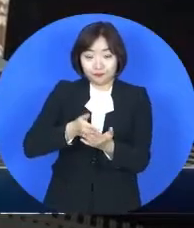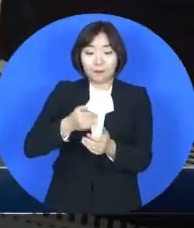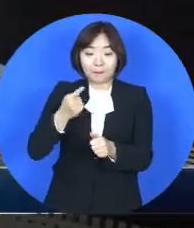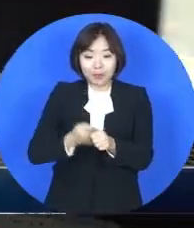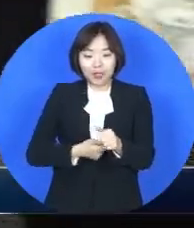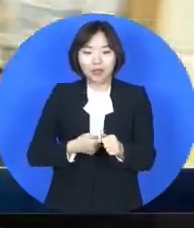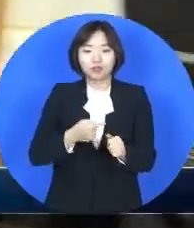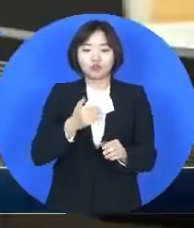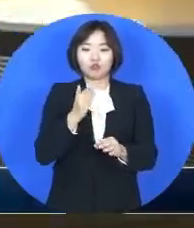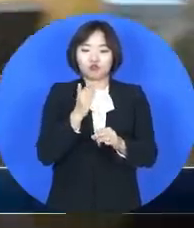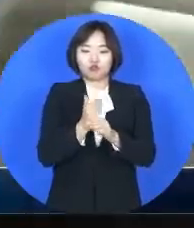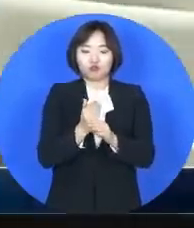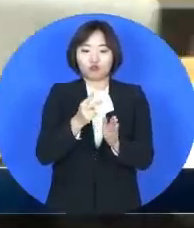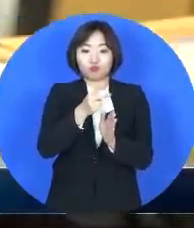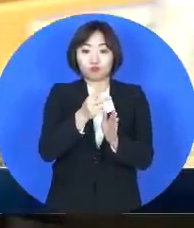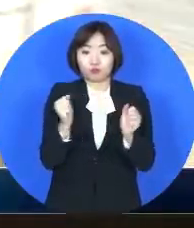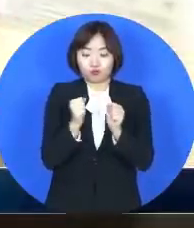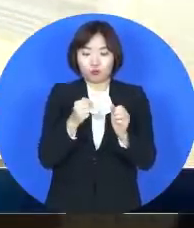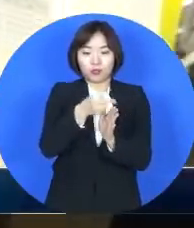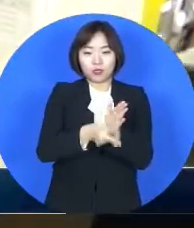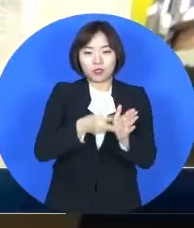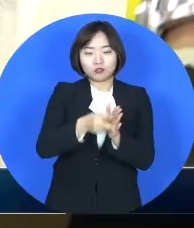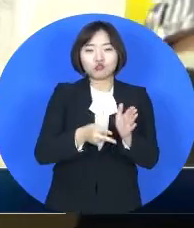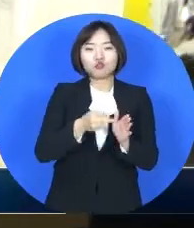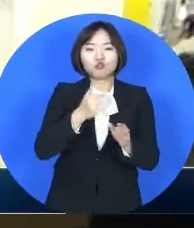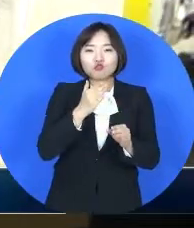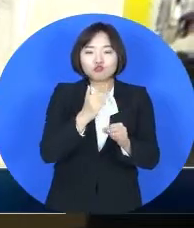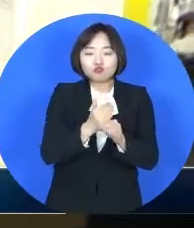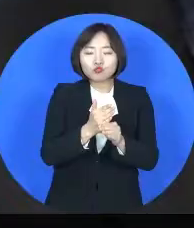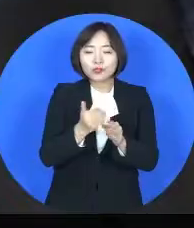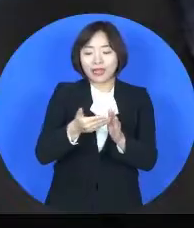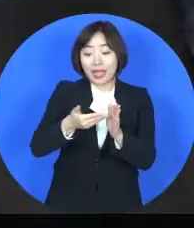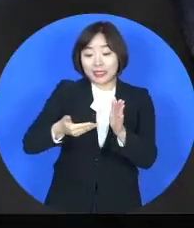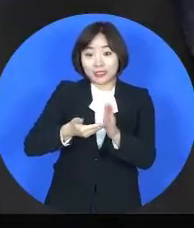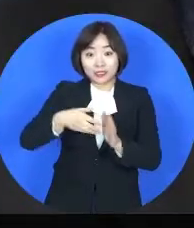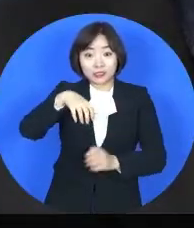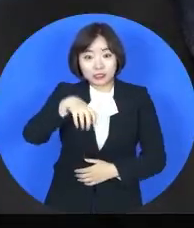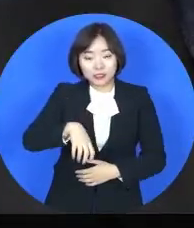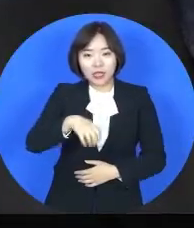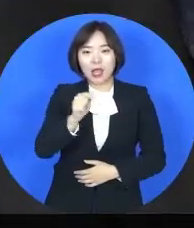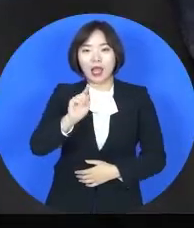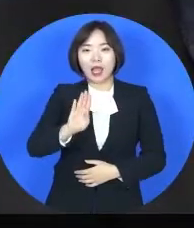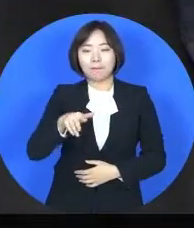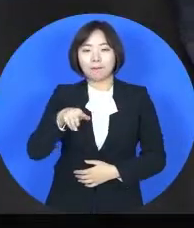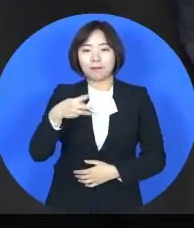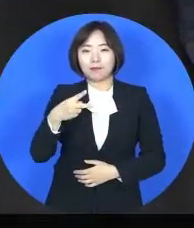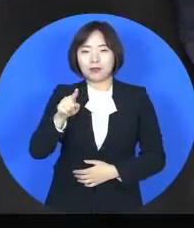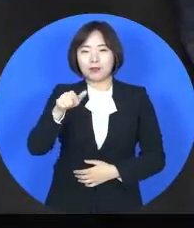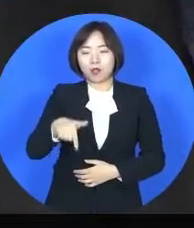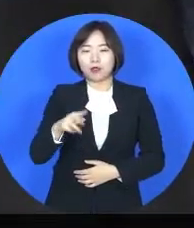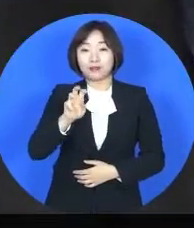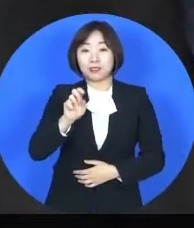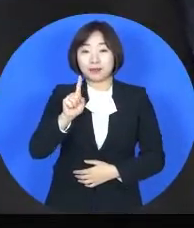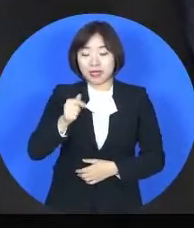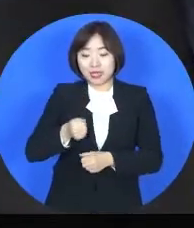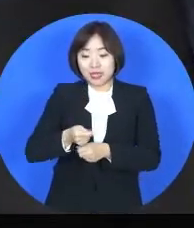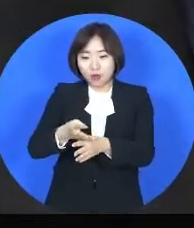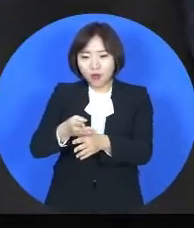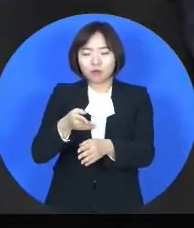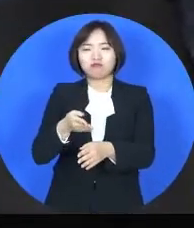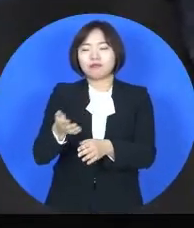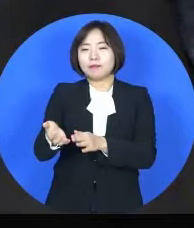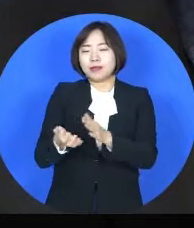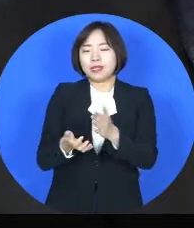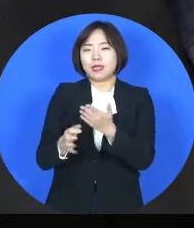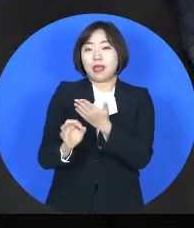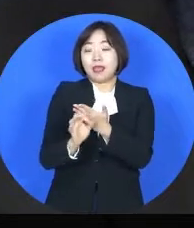시장은 브리핑을 통해 중부권 동서횡단철도 건설 사업 중 당진 성문 국가산단에서 합덕 31km